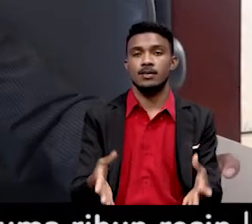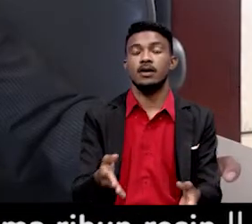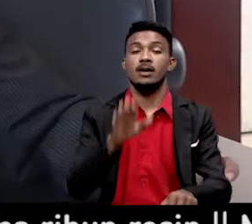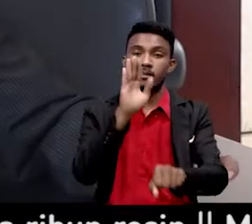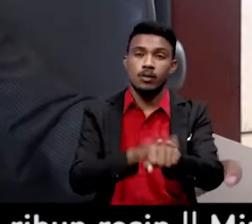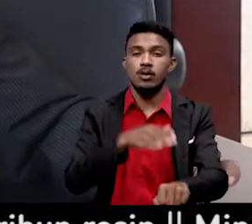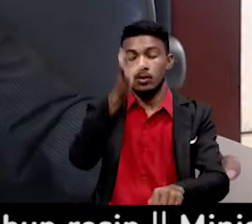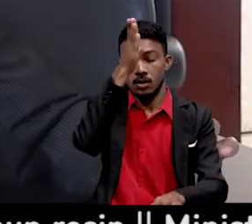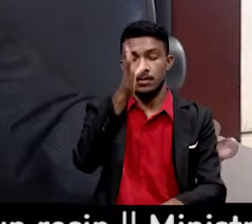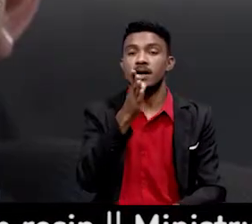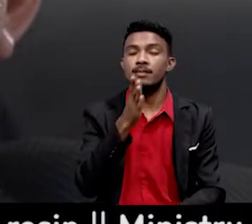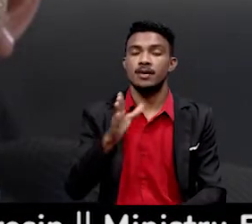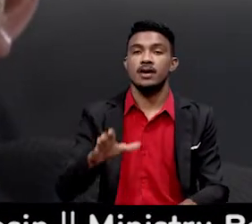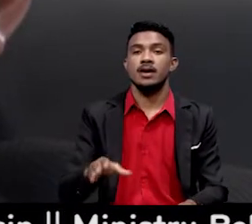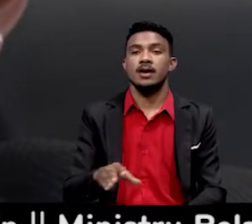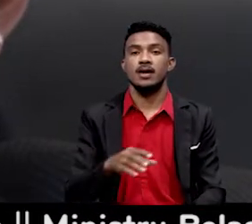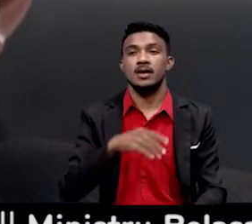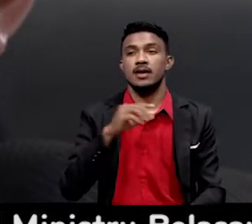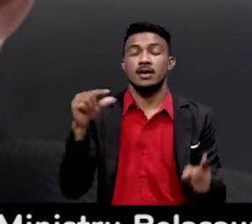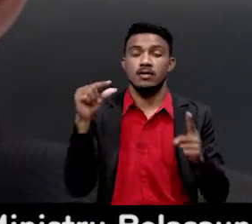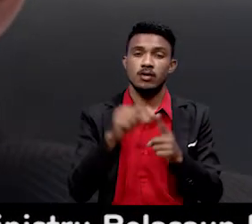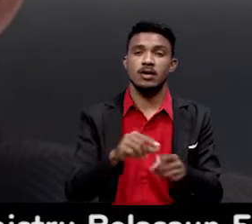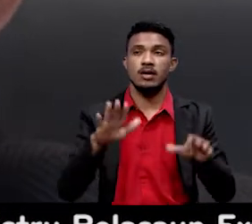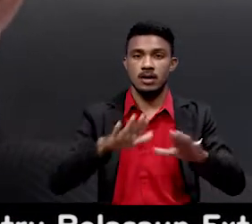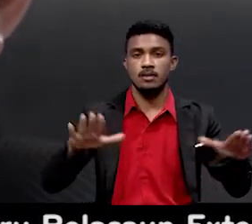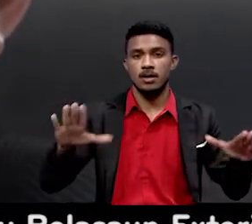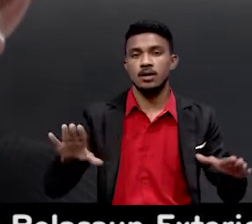liam lavari tambai tare barak